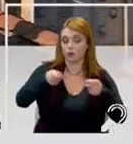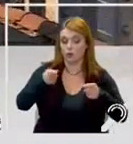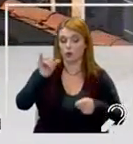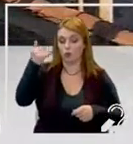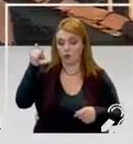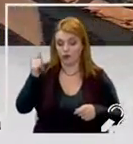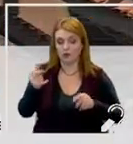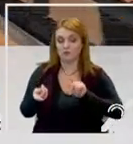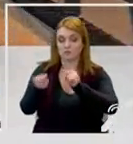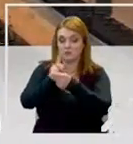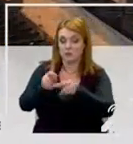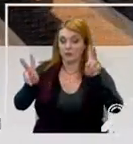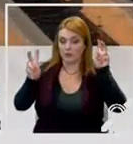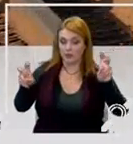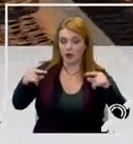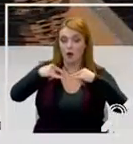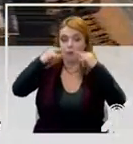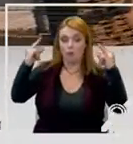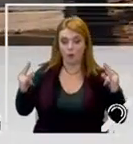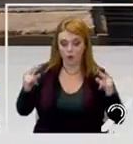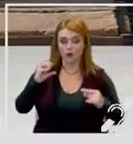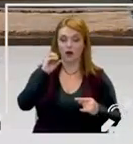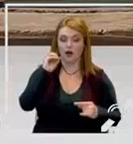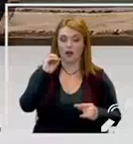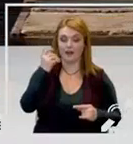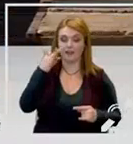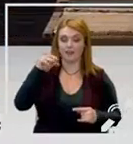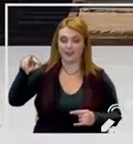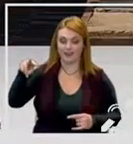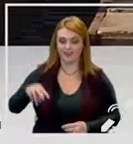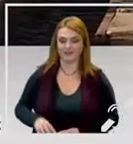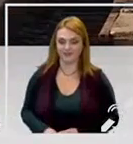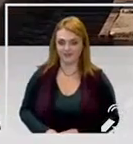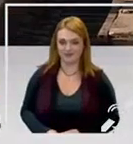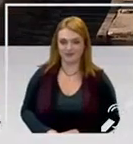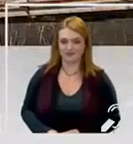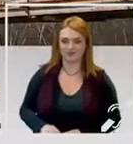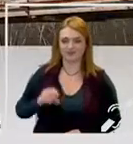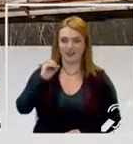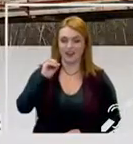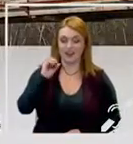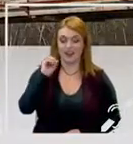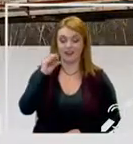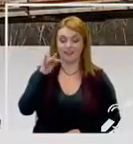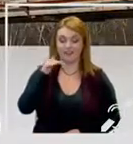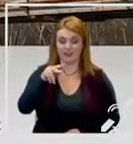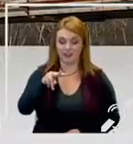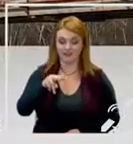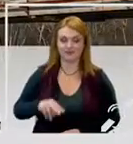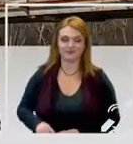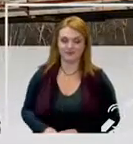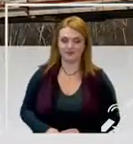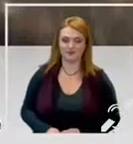să-l denumească oficial podul Eiffel, iar acum este una dintre cărțile de vizită ale orașului.